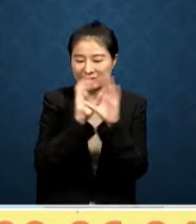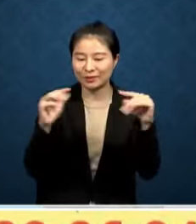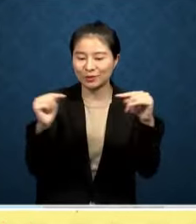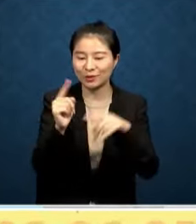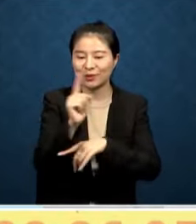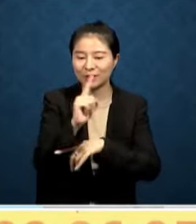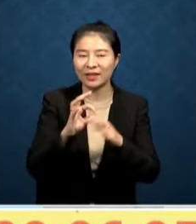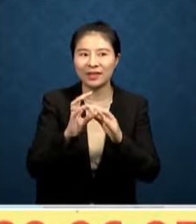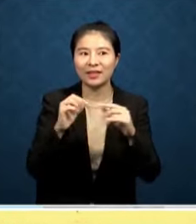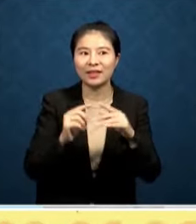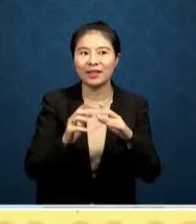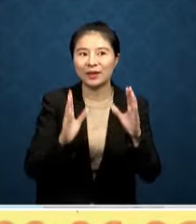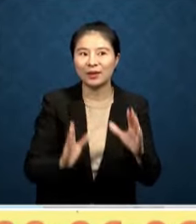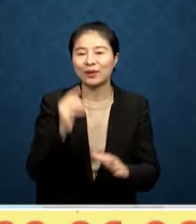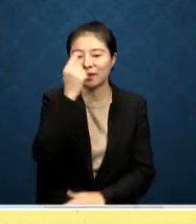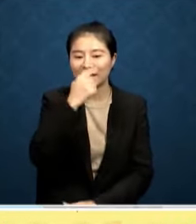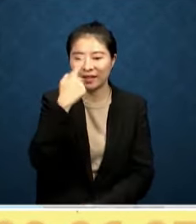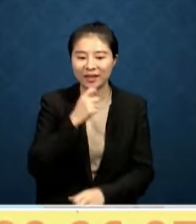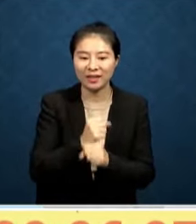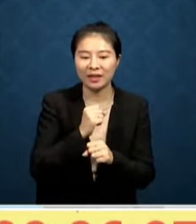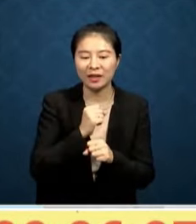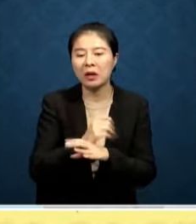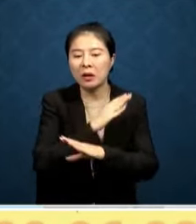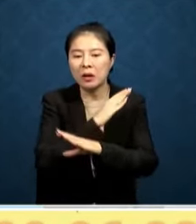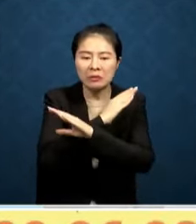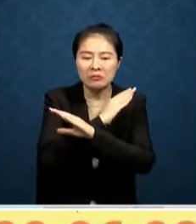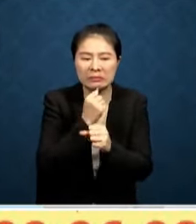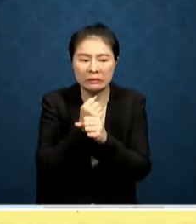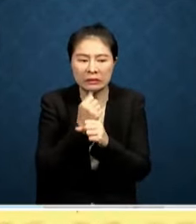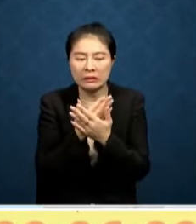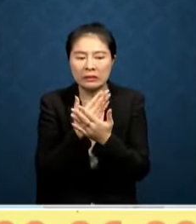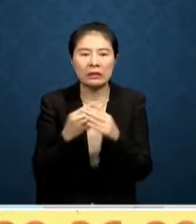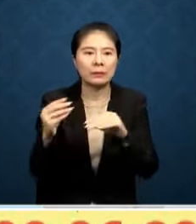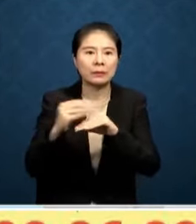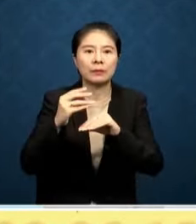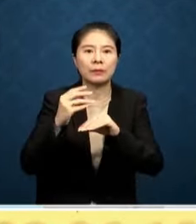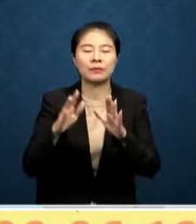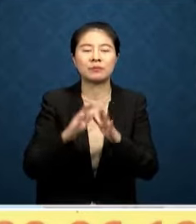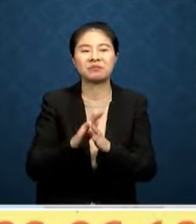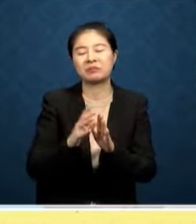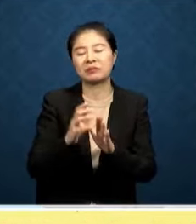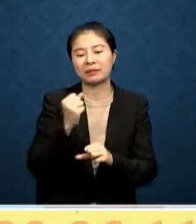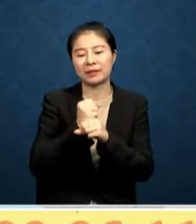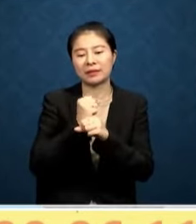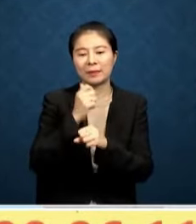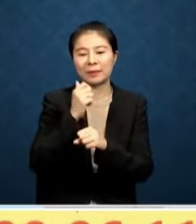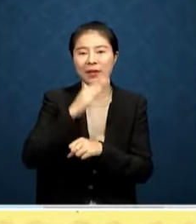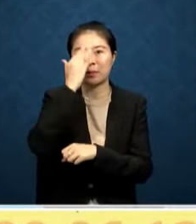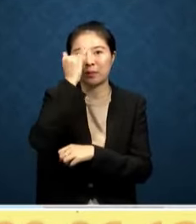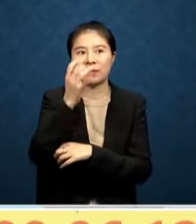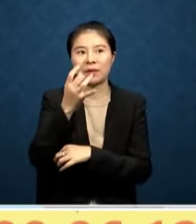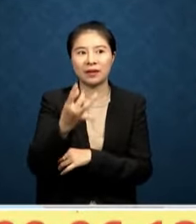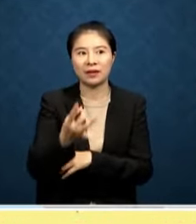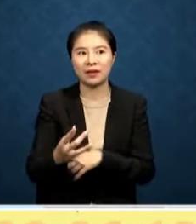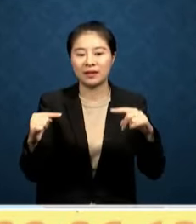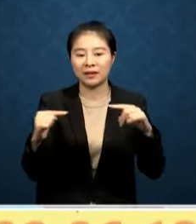ได้ไปจี้ถูกคนนะว่าใครเป็นคนขัดขวางนะครับท่านครับท่านประธานครับท่านรัฐมนตรีก็พูดไว้นะฮะอย่างชัดเจนนะครับว่าเรื่